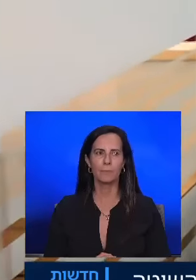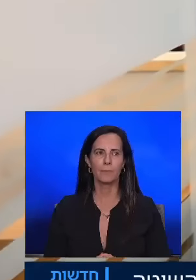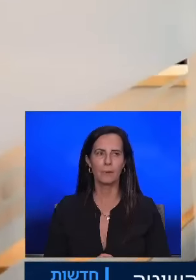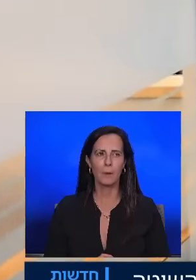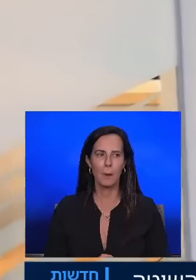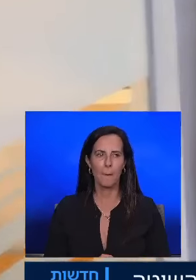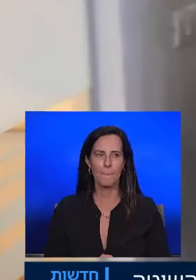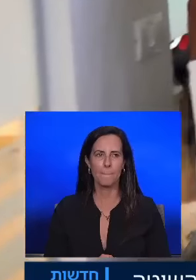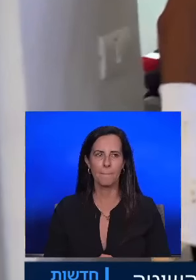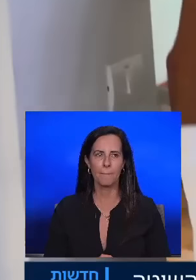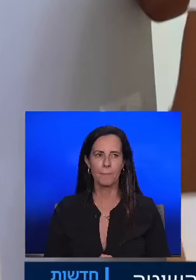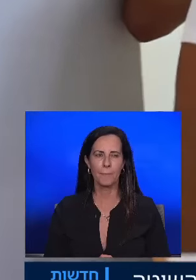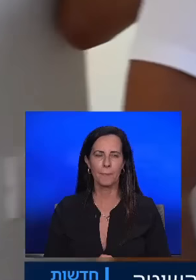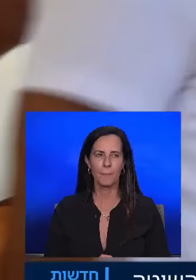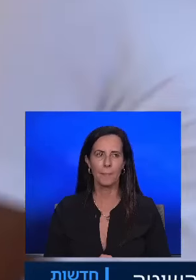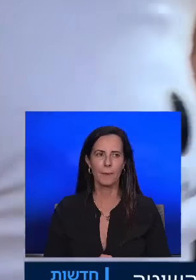יופי.